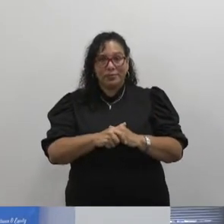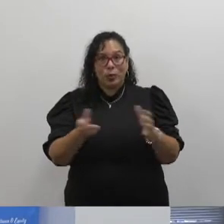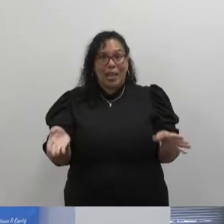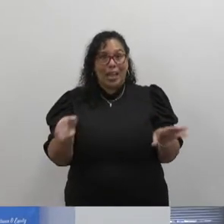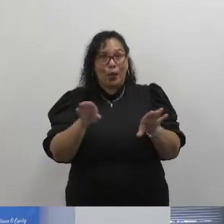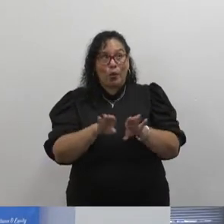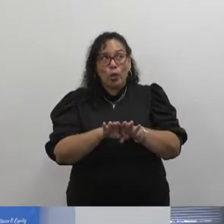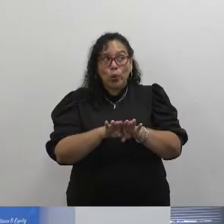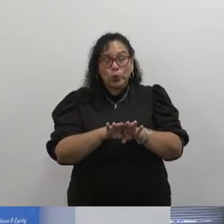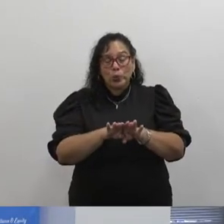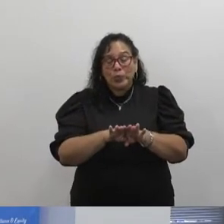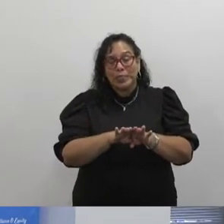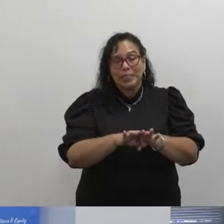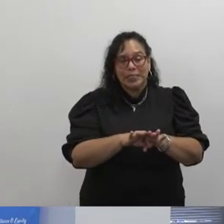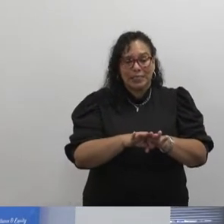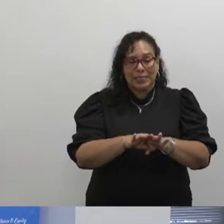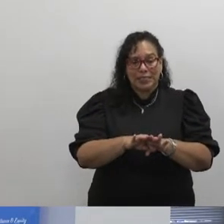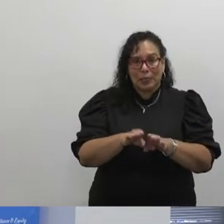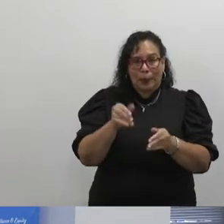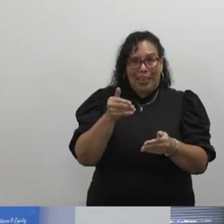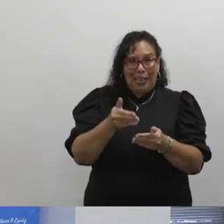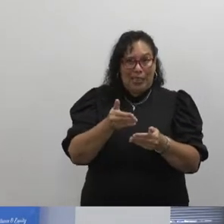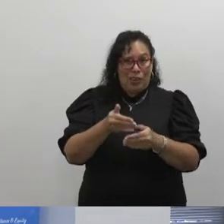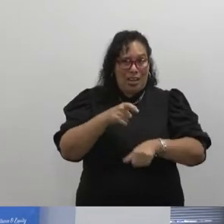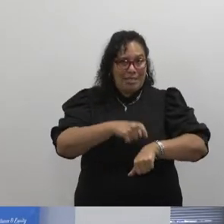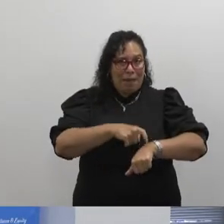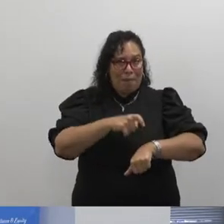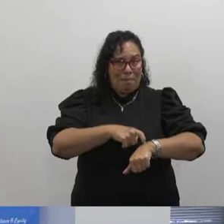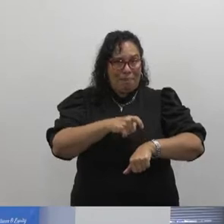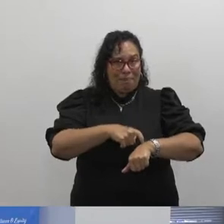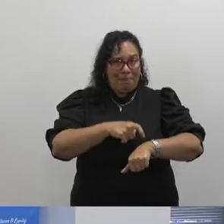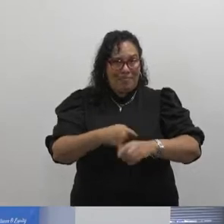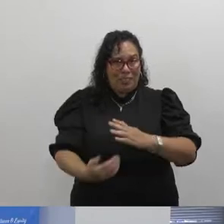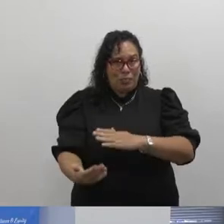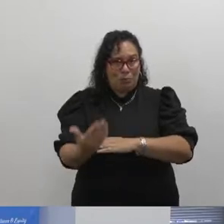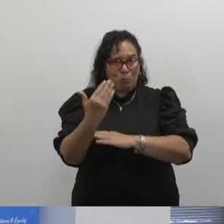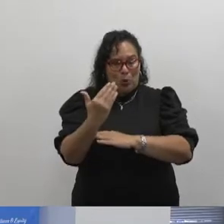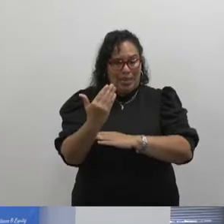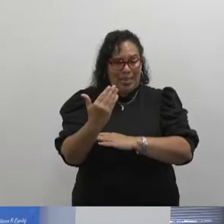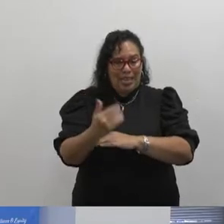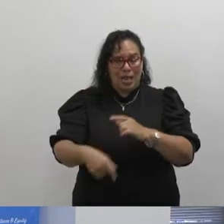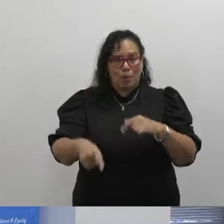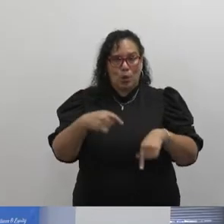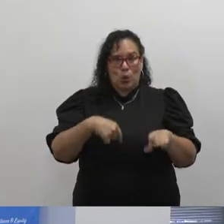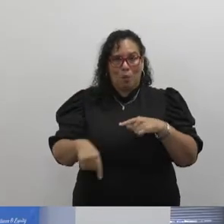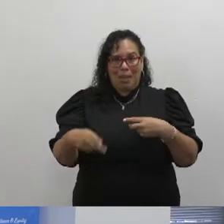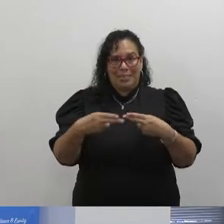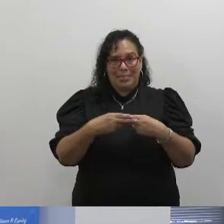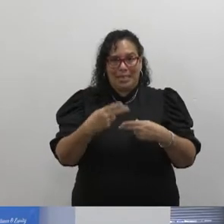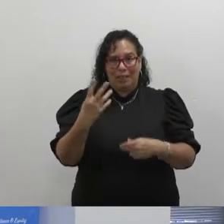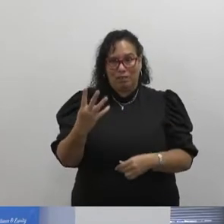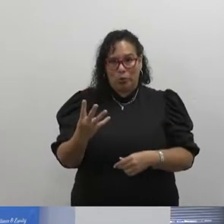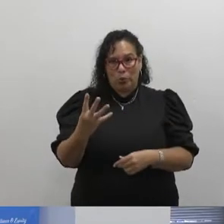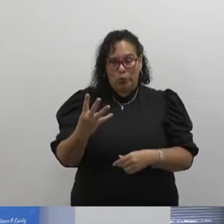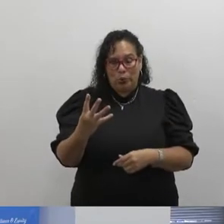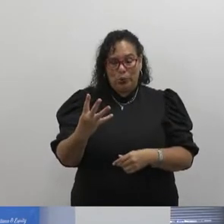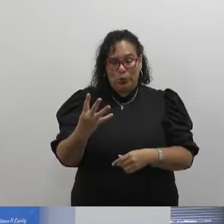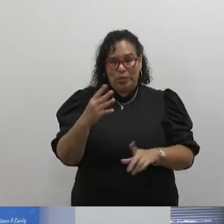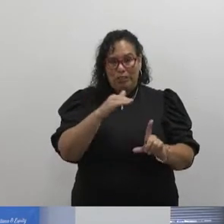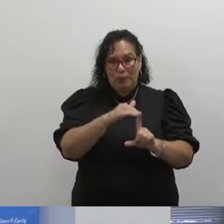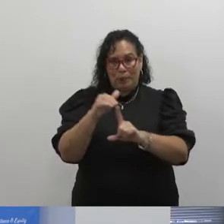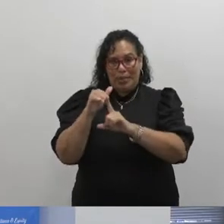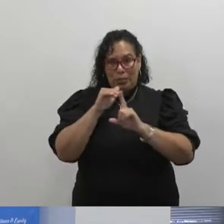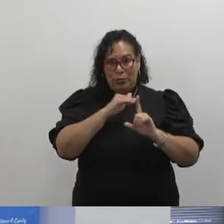đồng bây chỉ kịch mình chấm khiêm trong vừa từ làm từ slide lịch